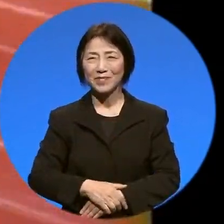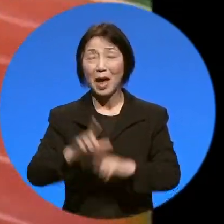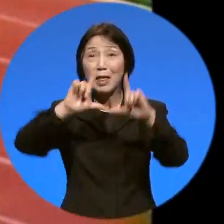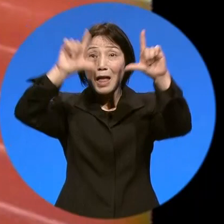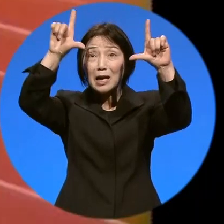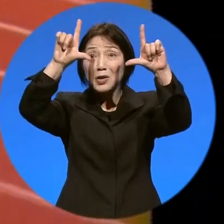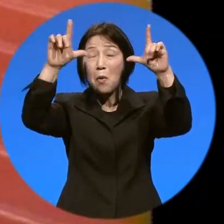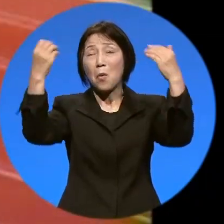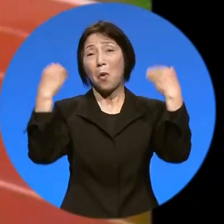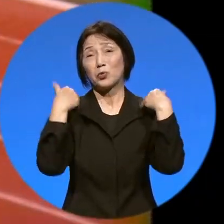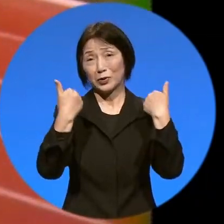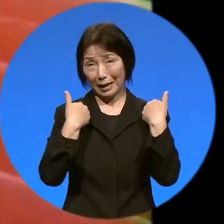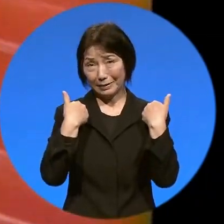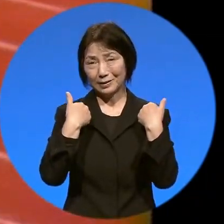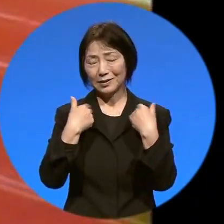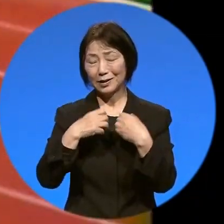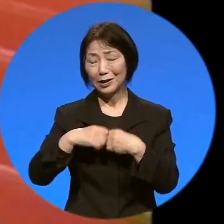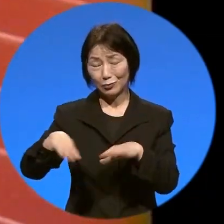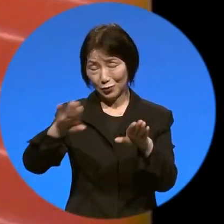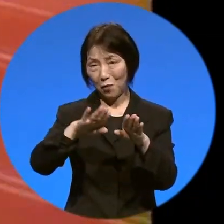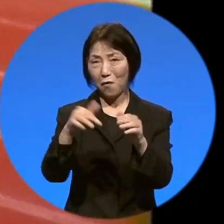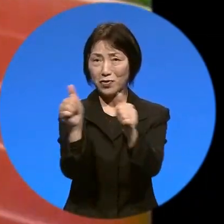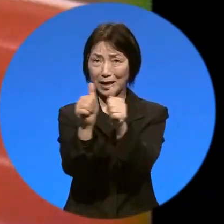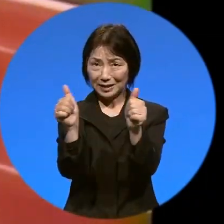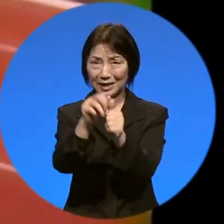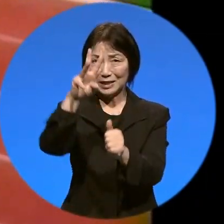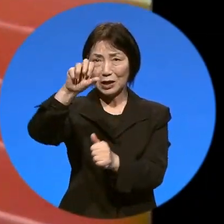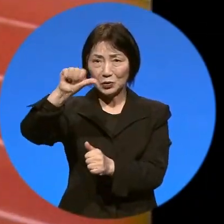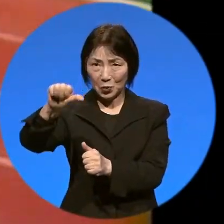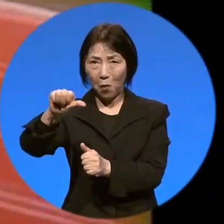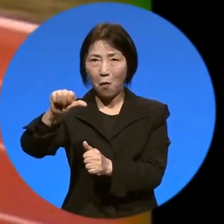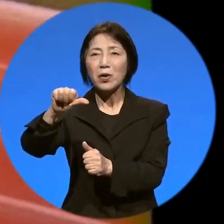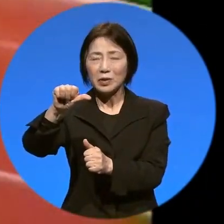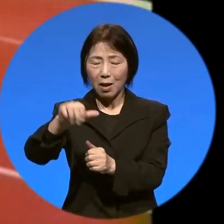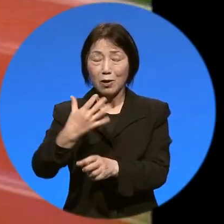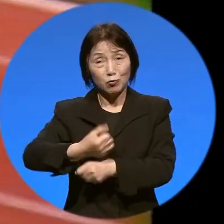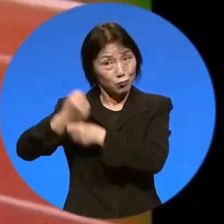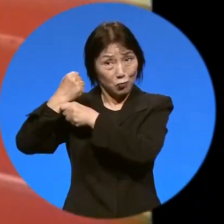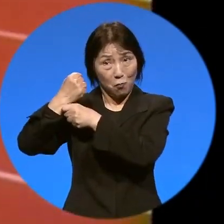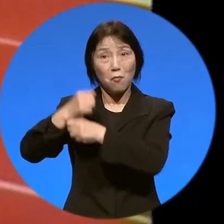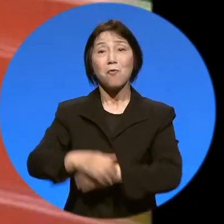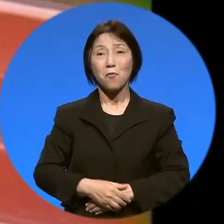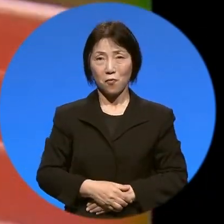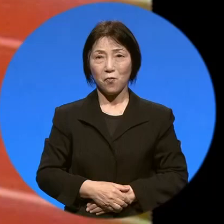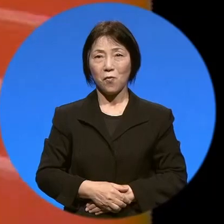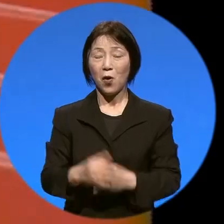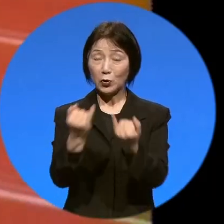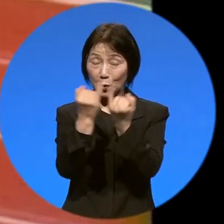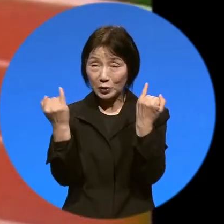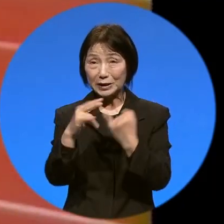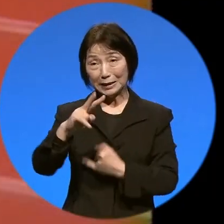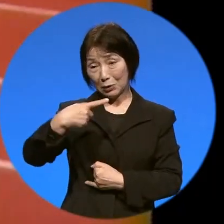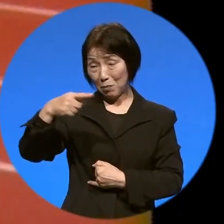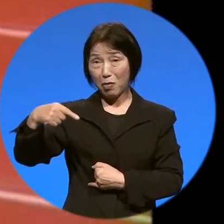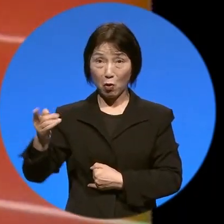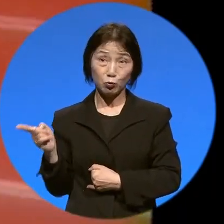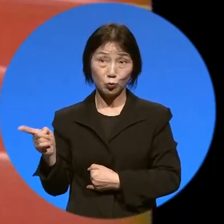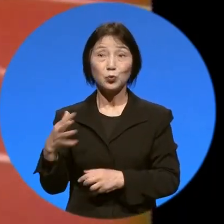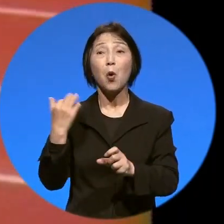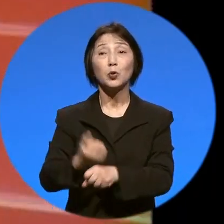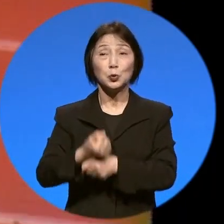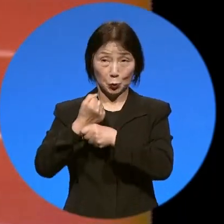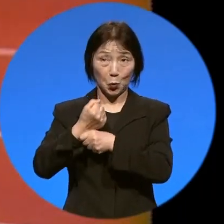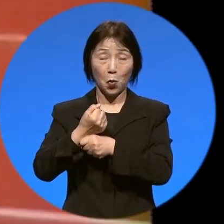体では陸上男子35キロロードレース優勝、女子200メートル優勝